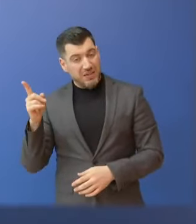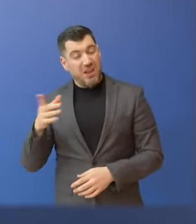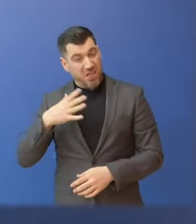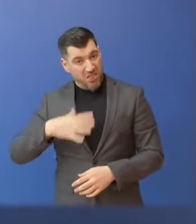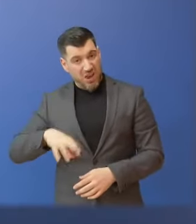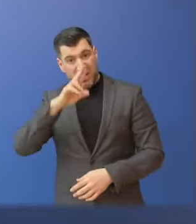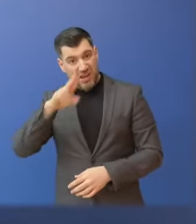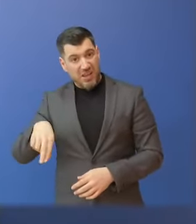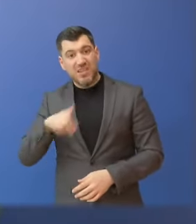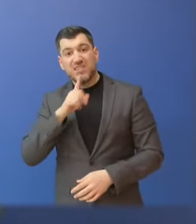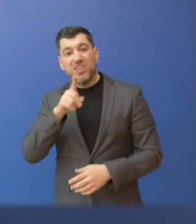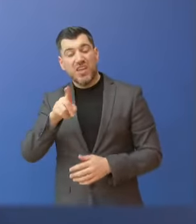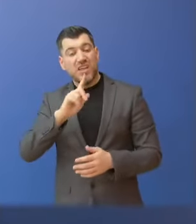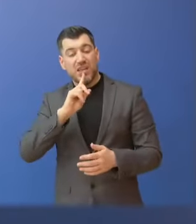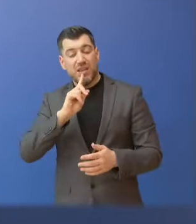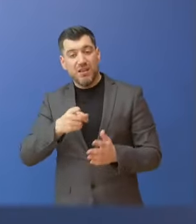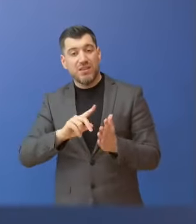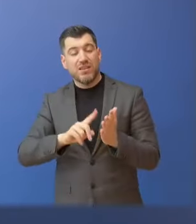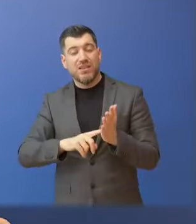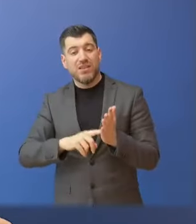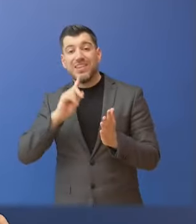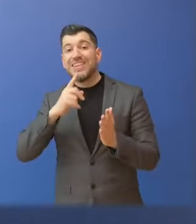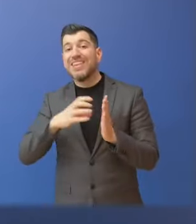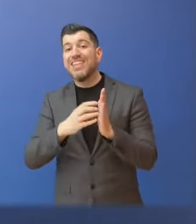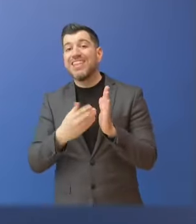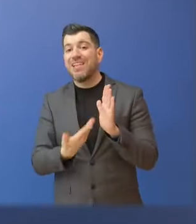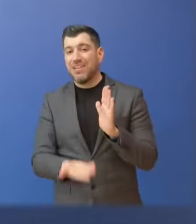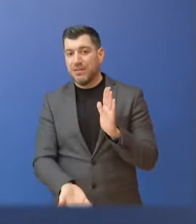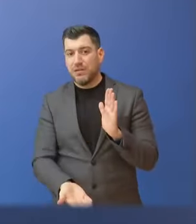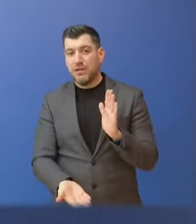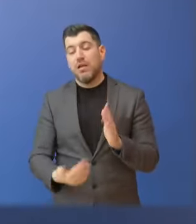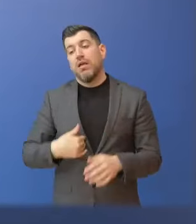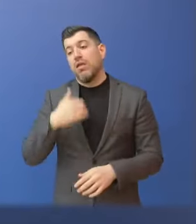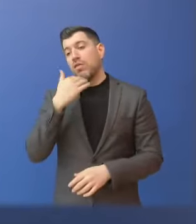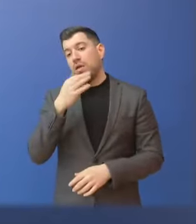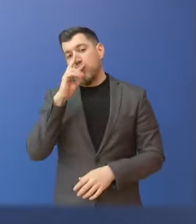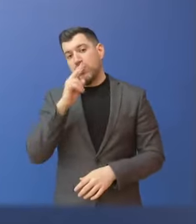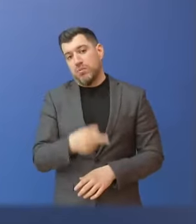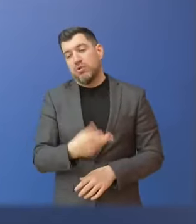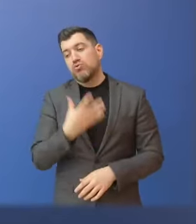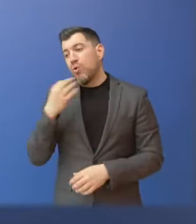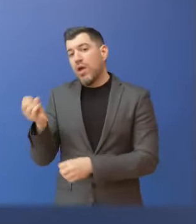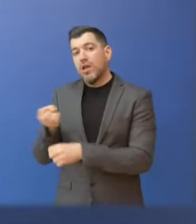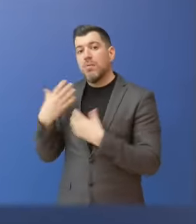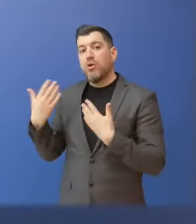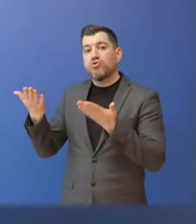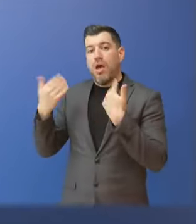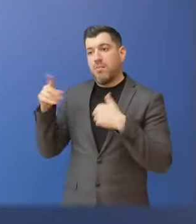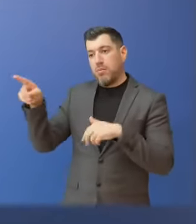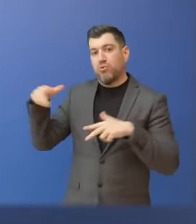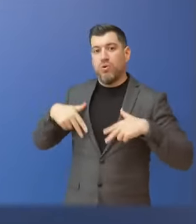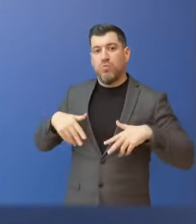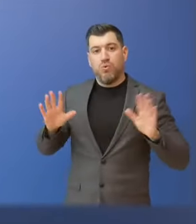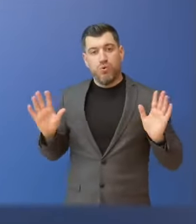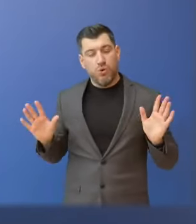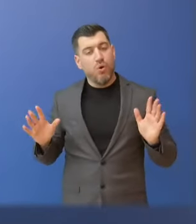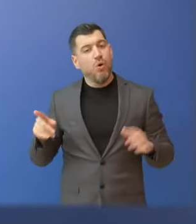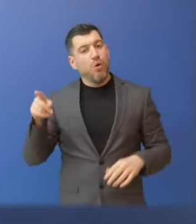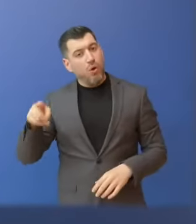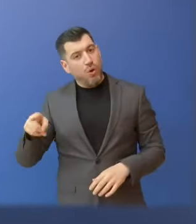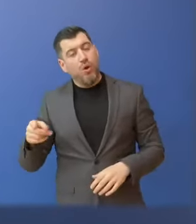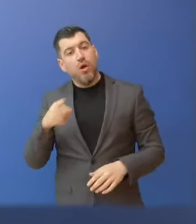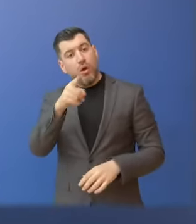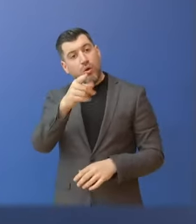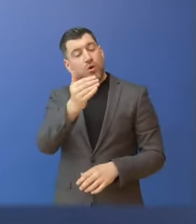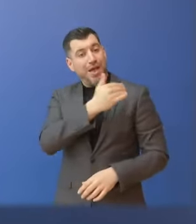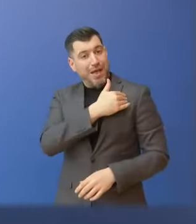διάταξης δεν μπορώ να σας απαντήσω για κάτι το οποίο δεν έχω ενημέρωση από το αρμόδιο υπουργείο ε θα απευθύνω το ερώτημά